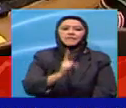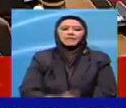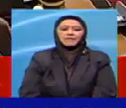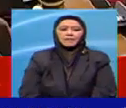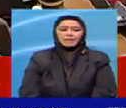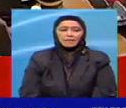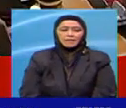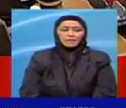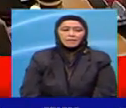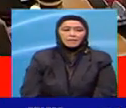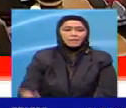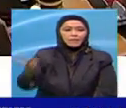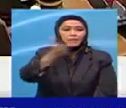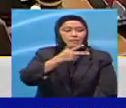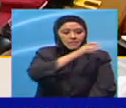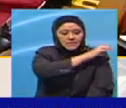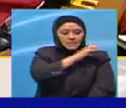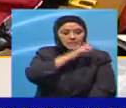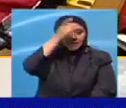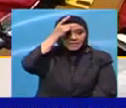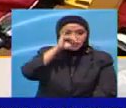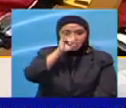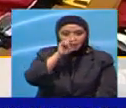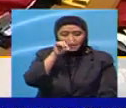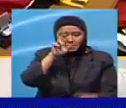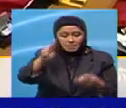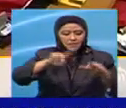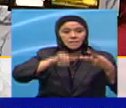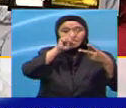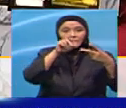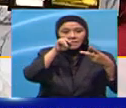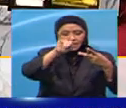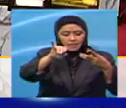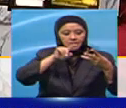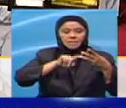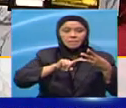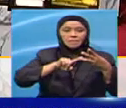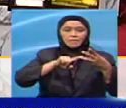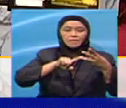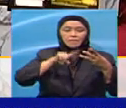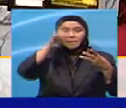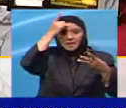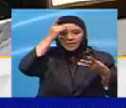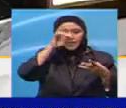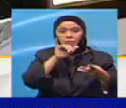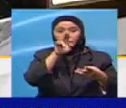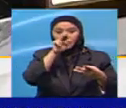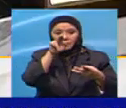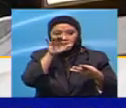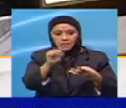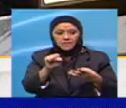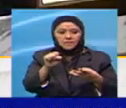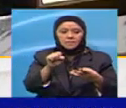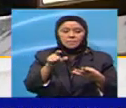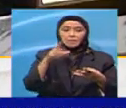Islam ketiga-tiga itu ialah dat Iskandar samadid Abdul Talib dan datuk dr Ahmad Yunus kiri Datuk Seri azmin